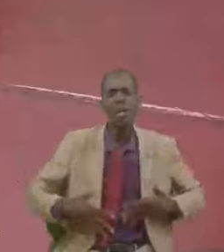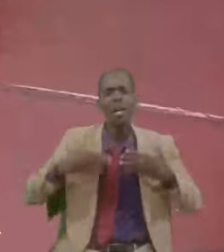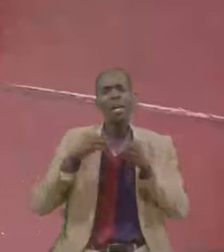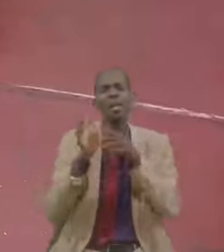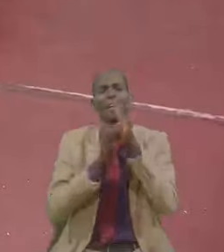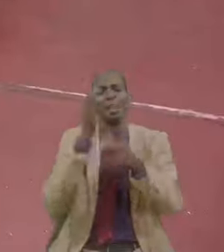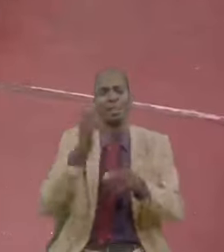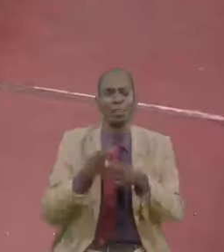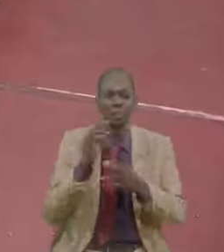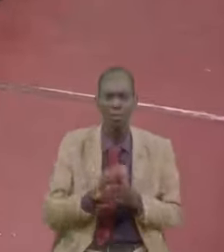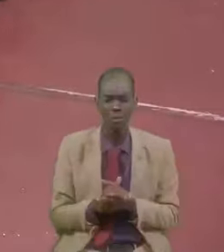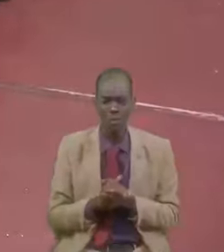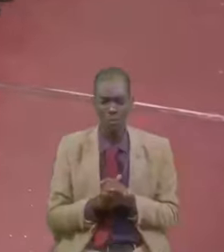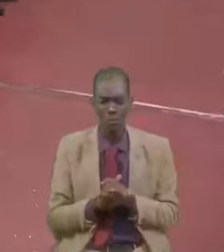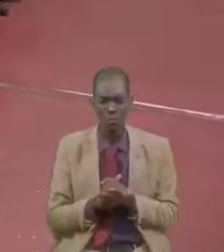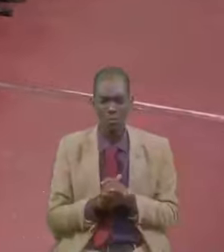au nom de Jésus-Christ.